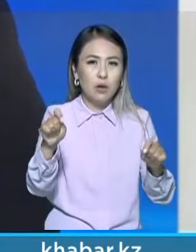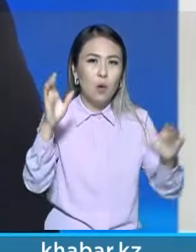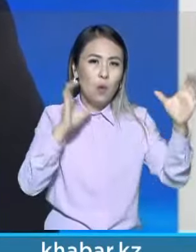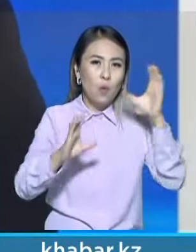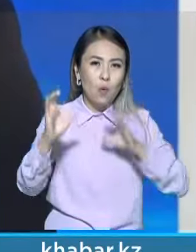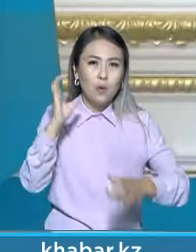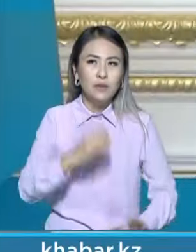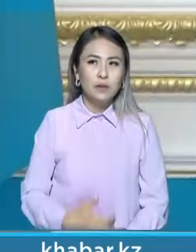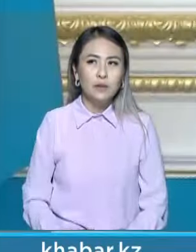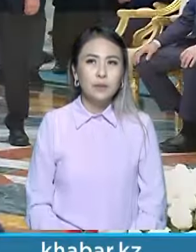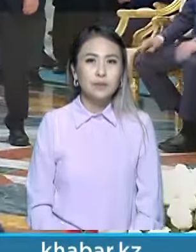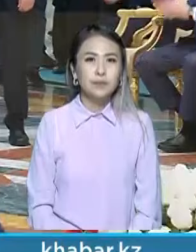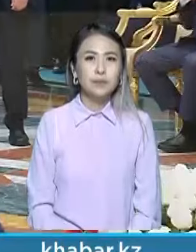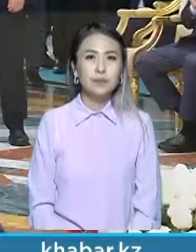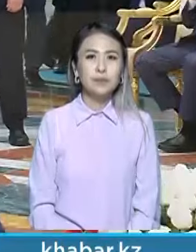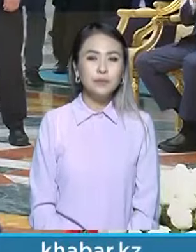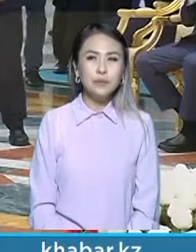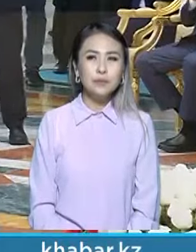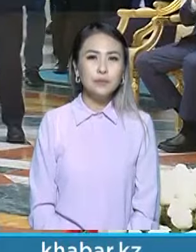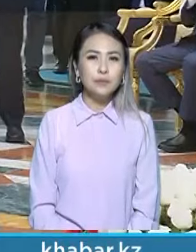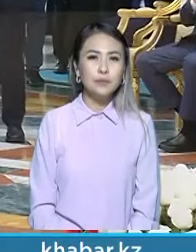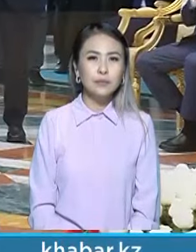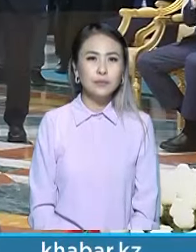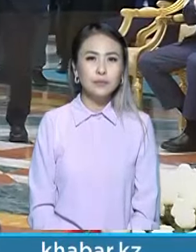вашего разрешения. Мақұл. Добро пожаловать.